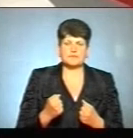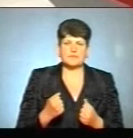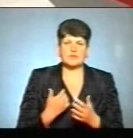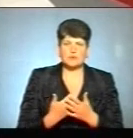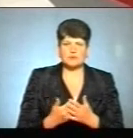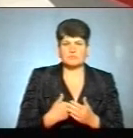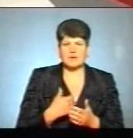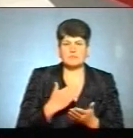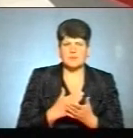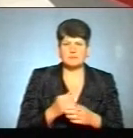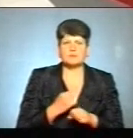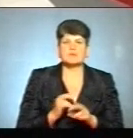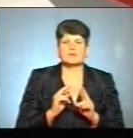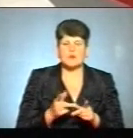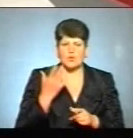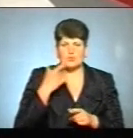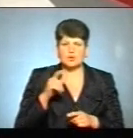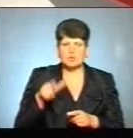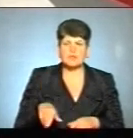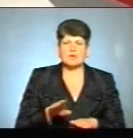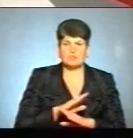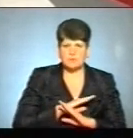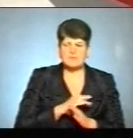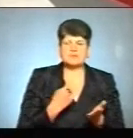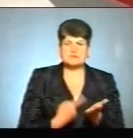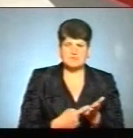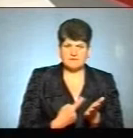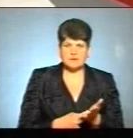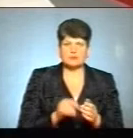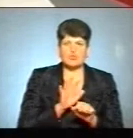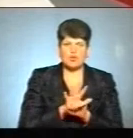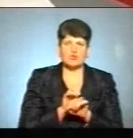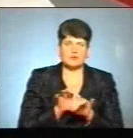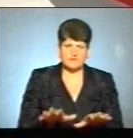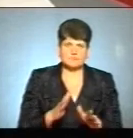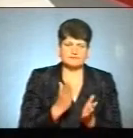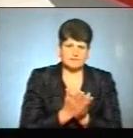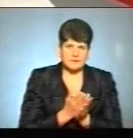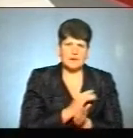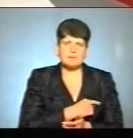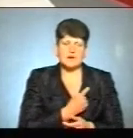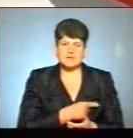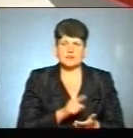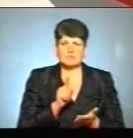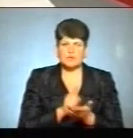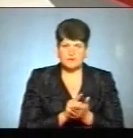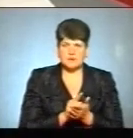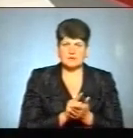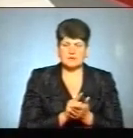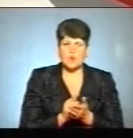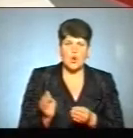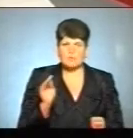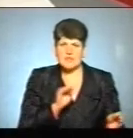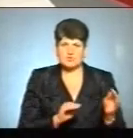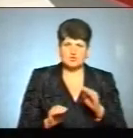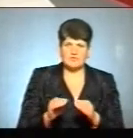ми маємо діяти наступним чином. Коли людина помирає з підтвердженим COVID-19, медики повинні облаштувати її в